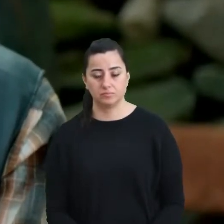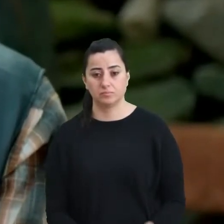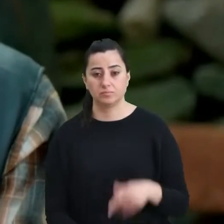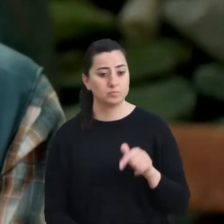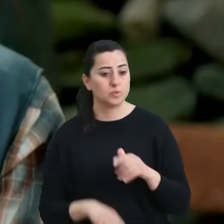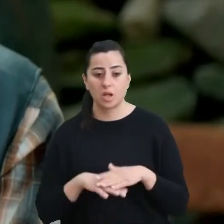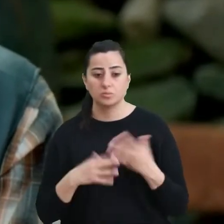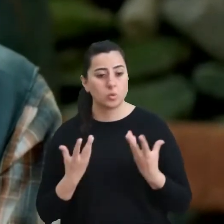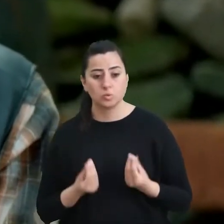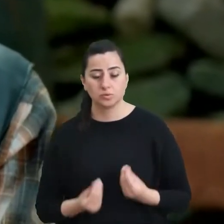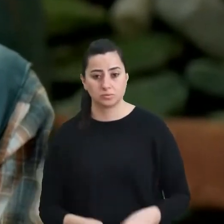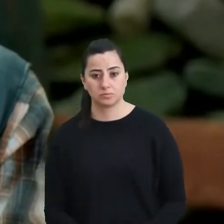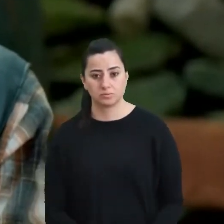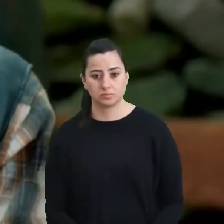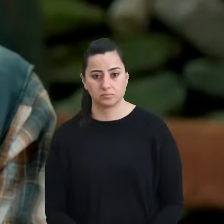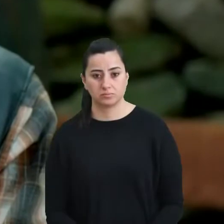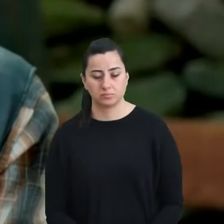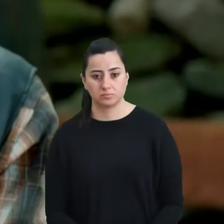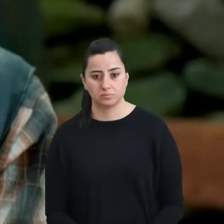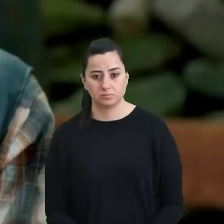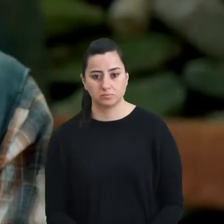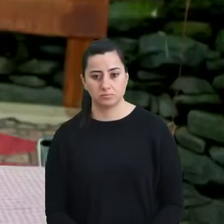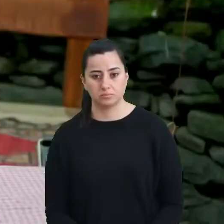Nasıl olacak bu işler?